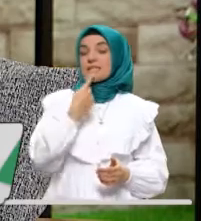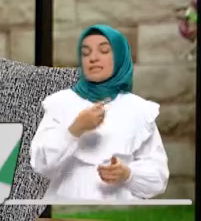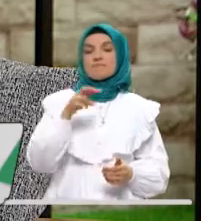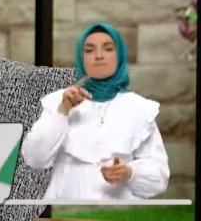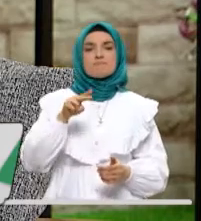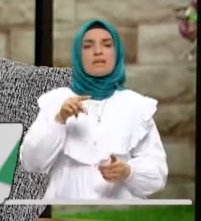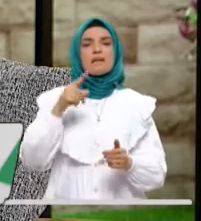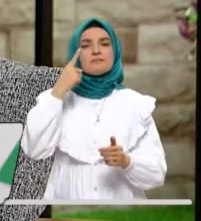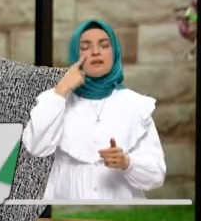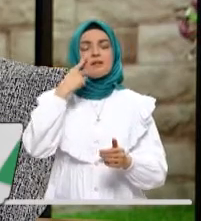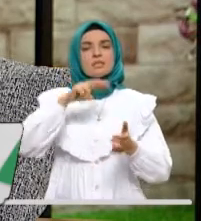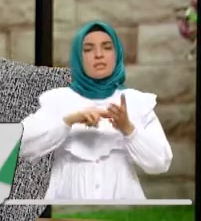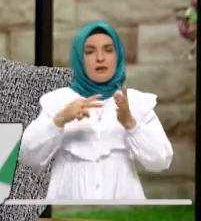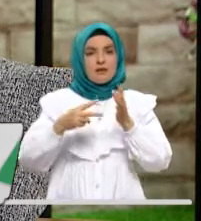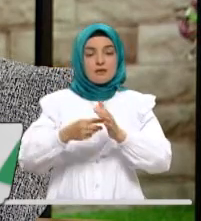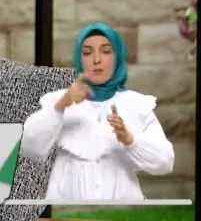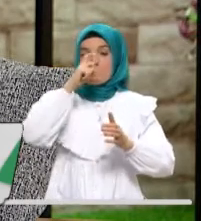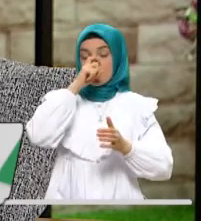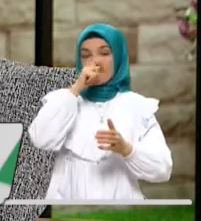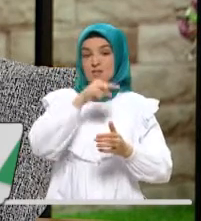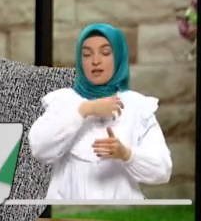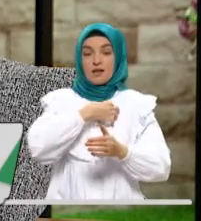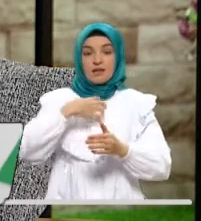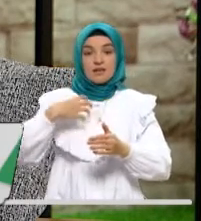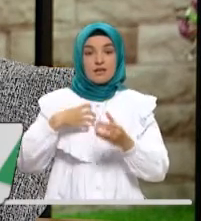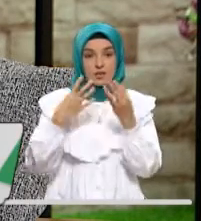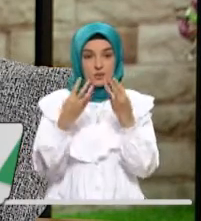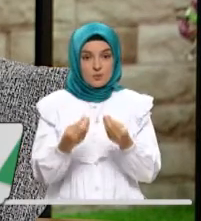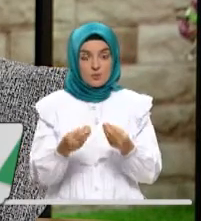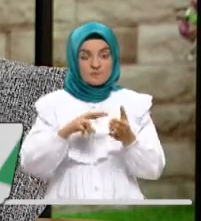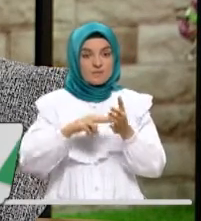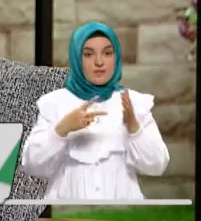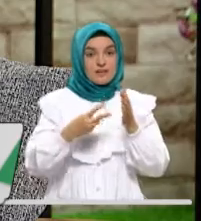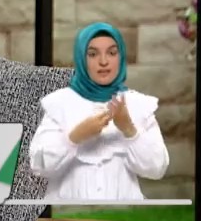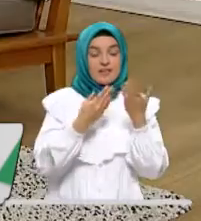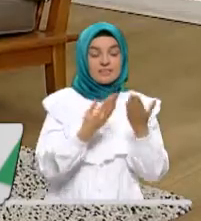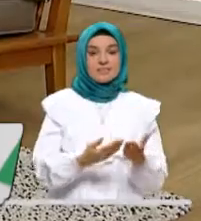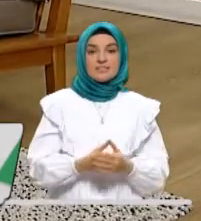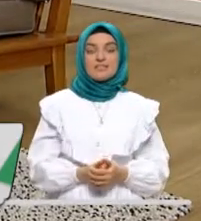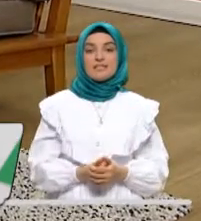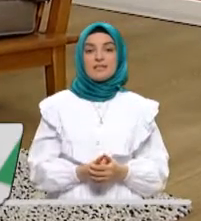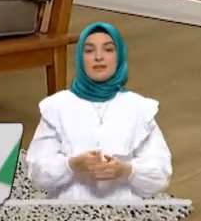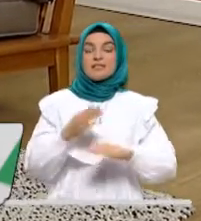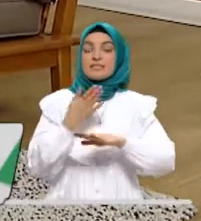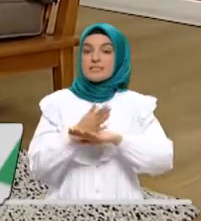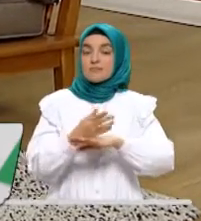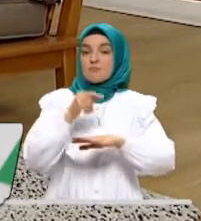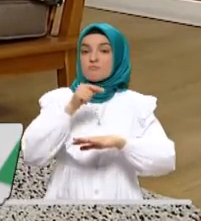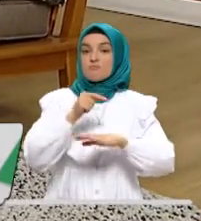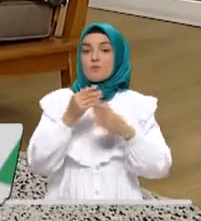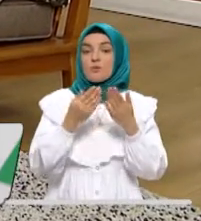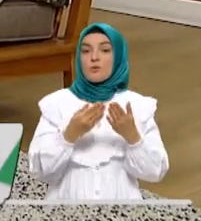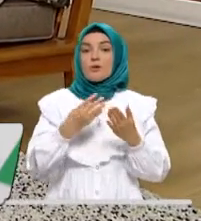devletleri idare eden hükümdarlar anneleri tarafından da idare edilirler. Çünkü bu aslında